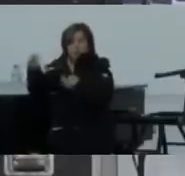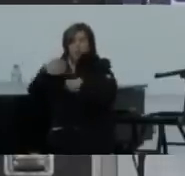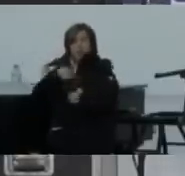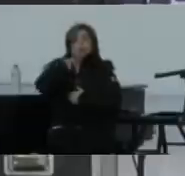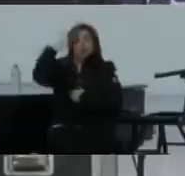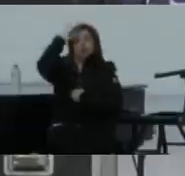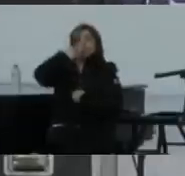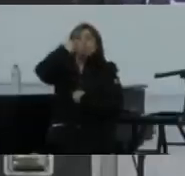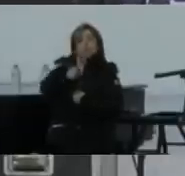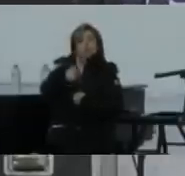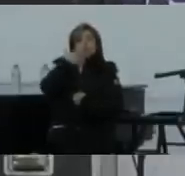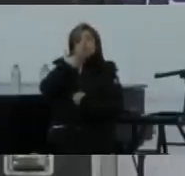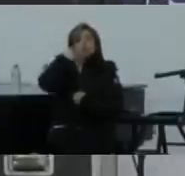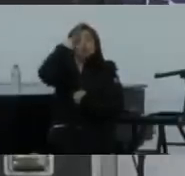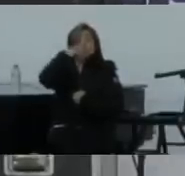popolo italiano sia prima